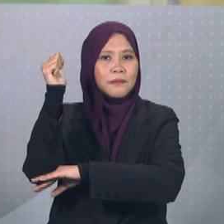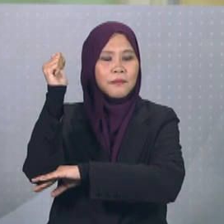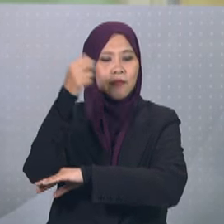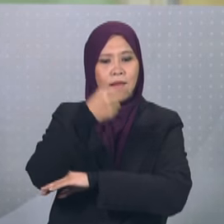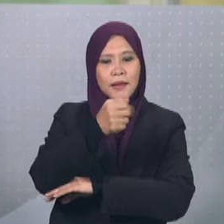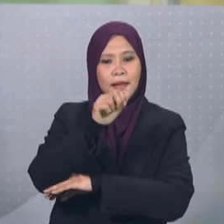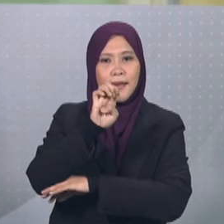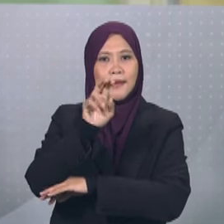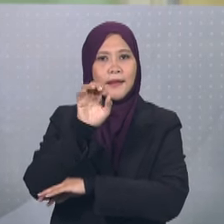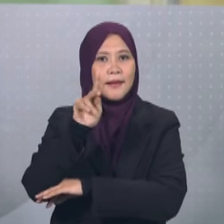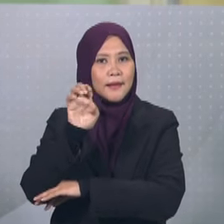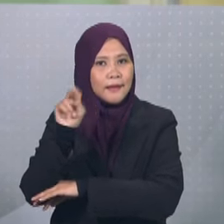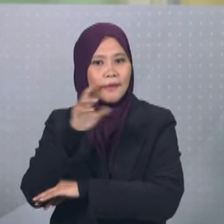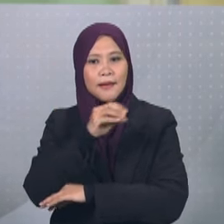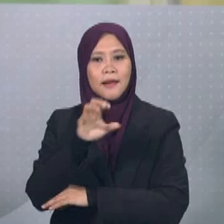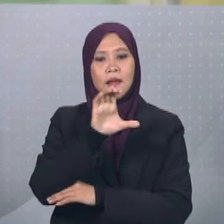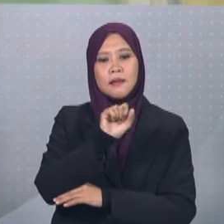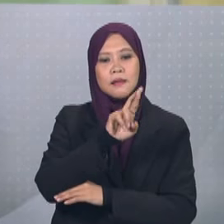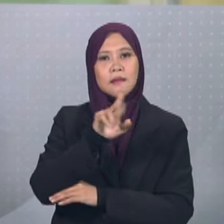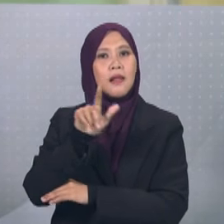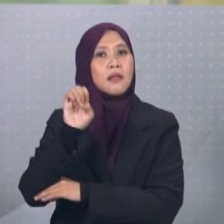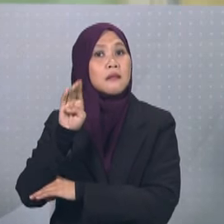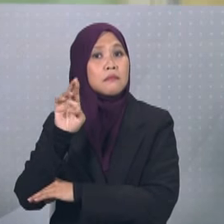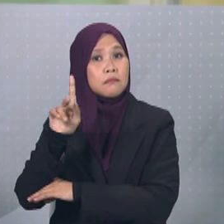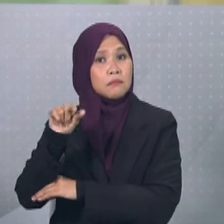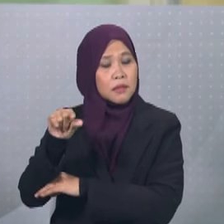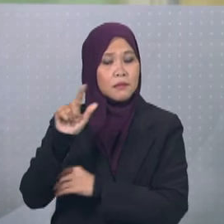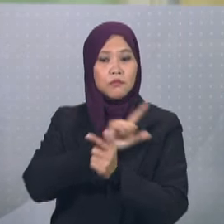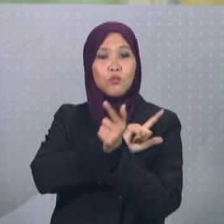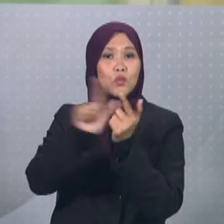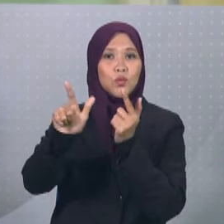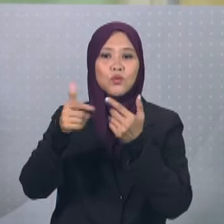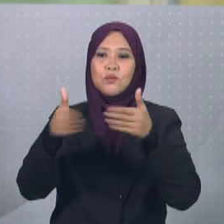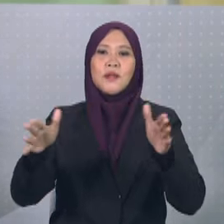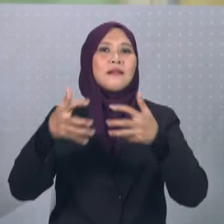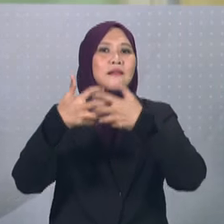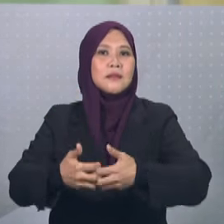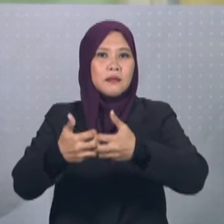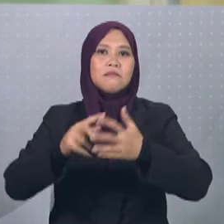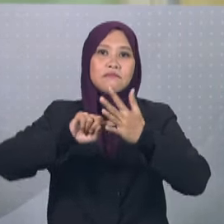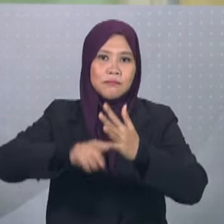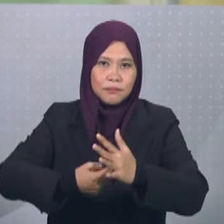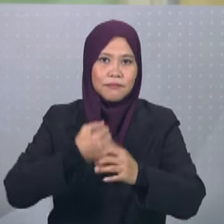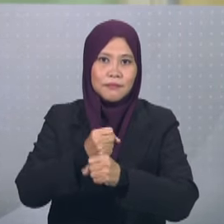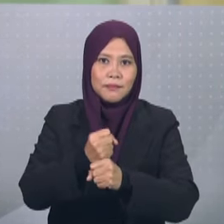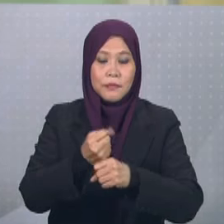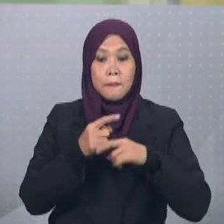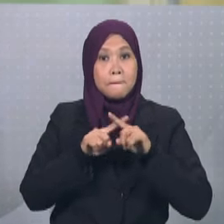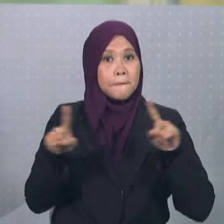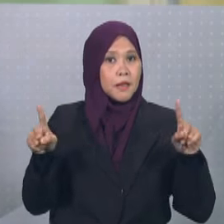Heineken dan Carlsberg yang mendapat surat pelepasan untuk pembukaan kilang mereka. Hari